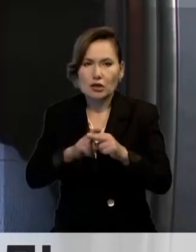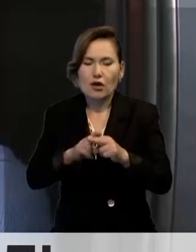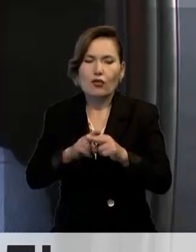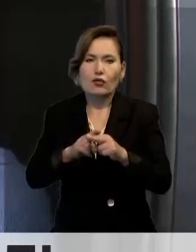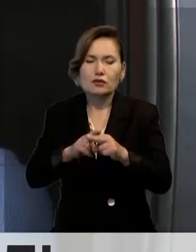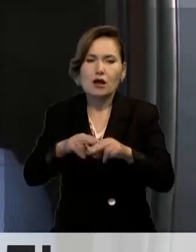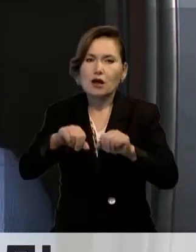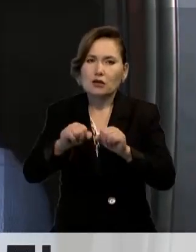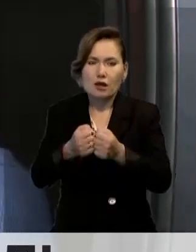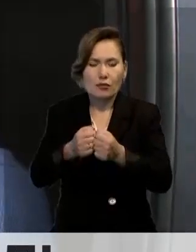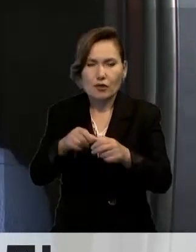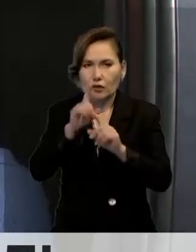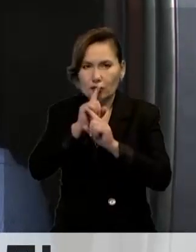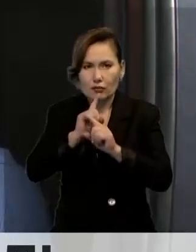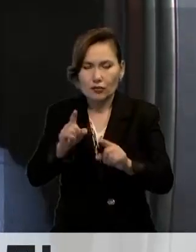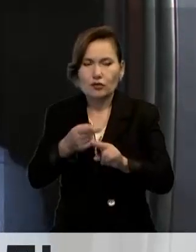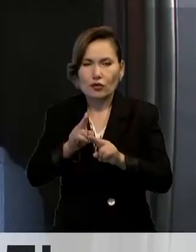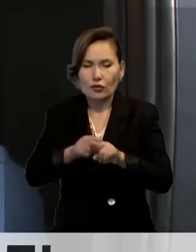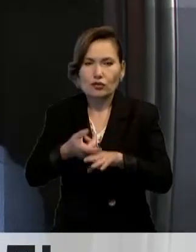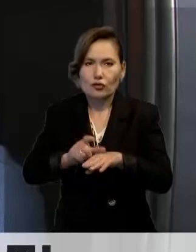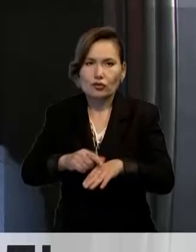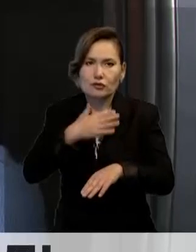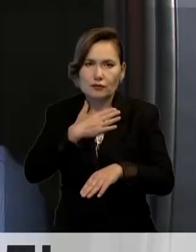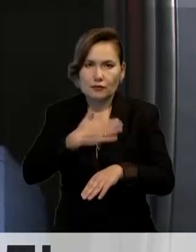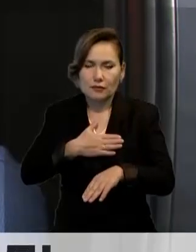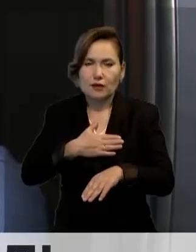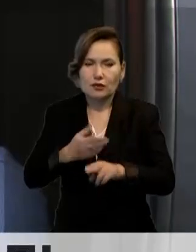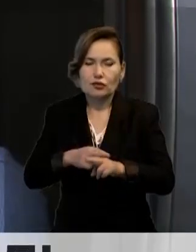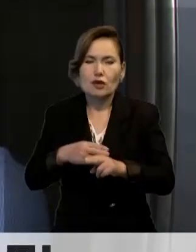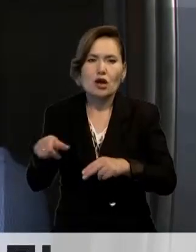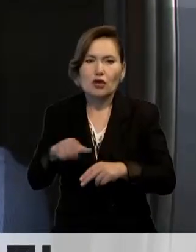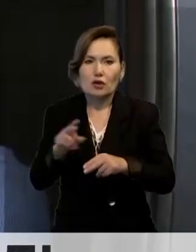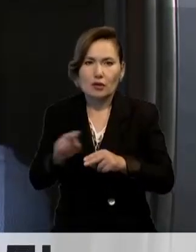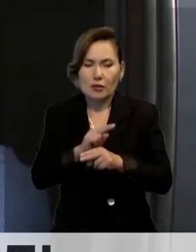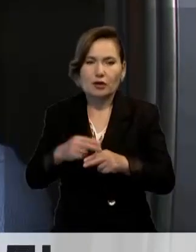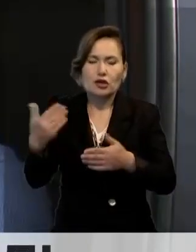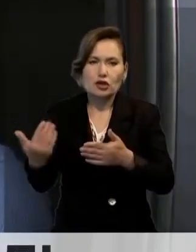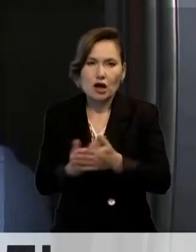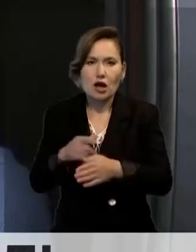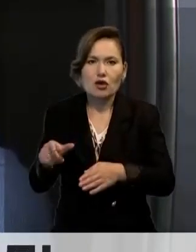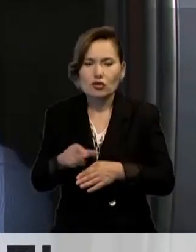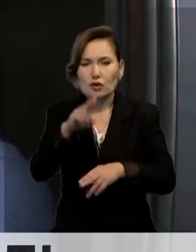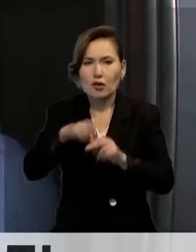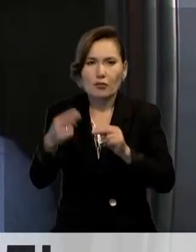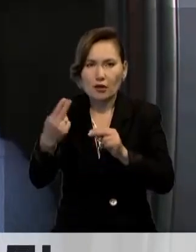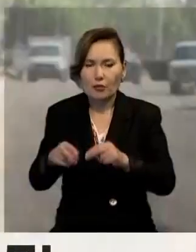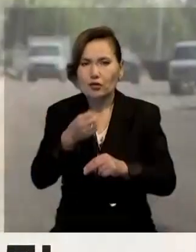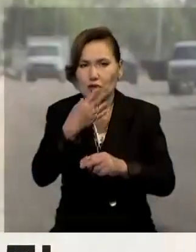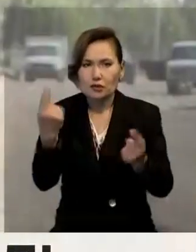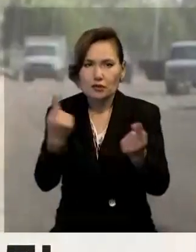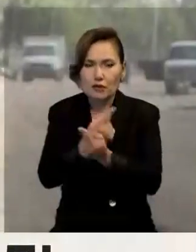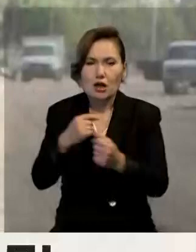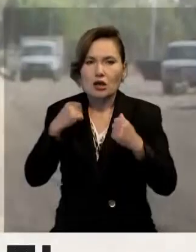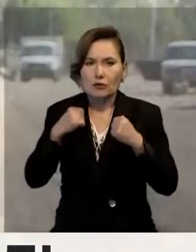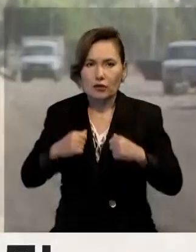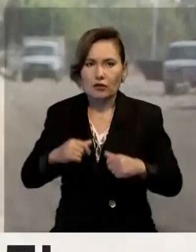күн жылына 3-4 рет істетіп, әжептәуір тозып кеткен еді. Құдай қаласа енді жаңа жол бітсе, рахаттанып жүретін болдық.